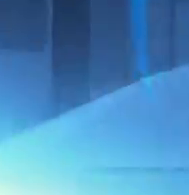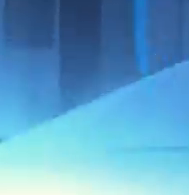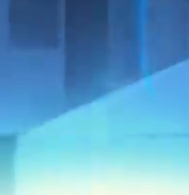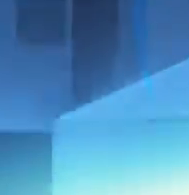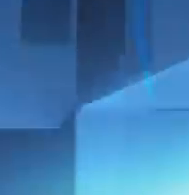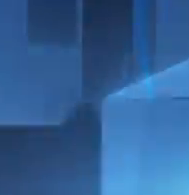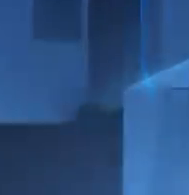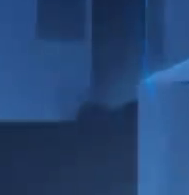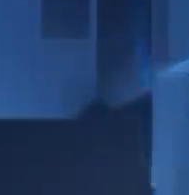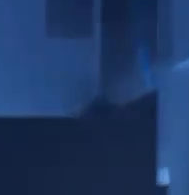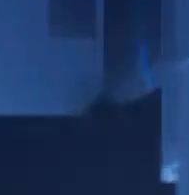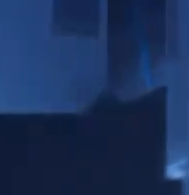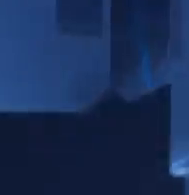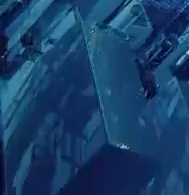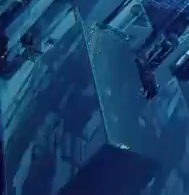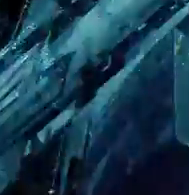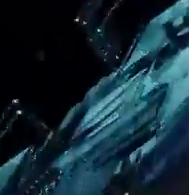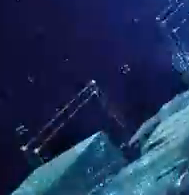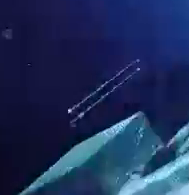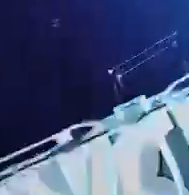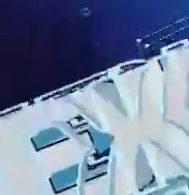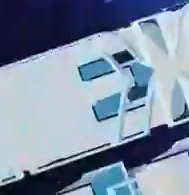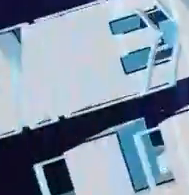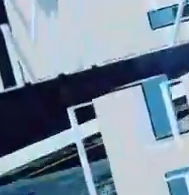Нусипов, телеканал ЖЦУ.